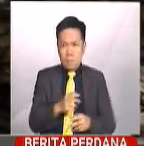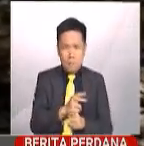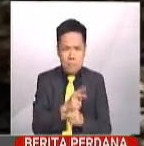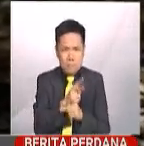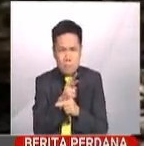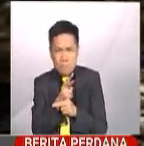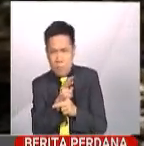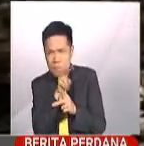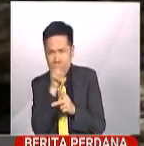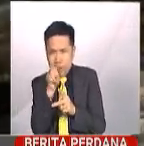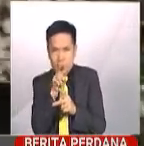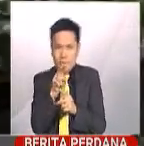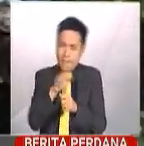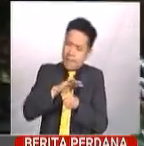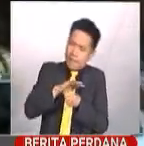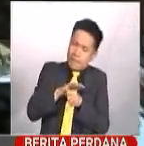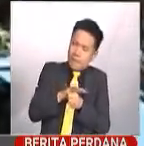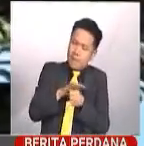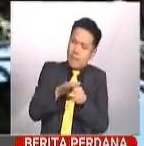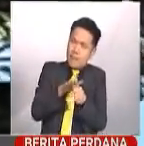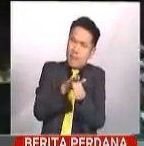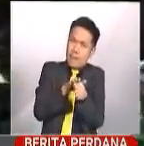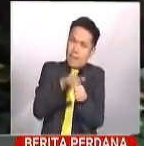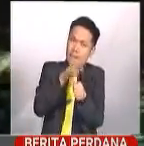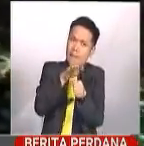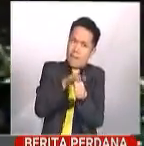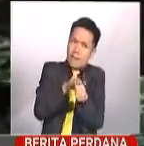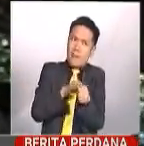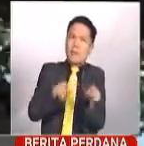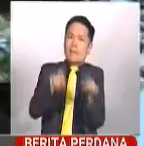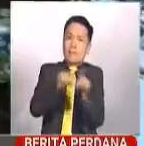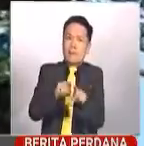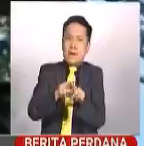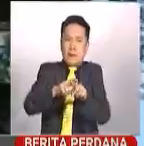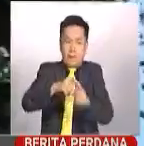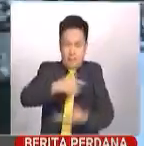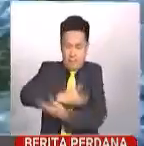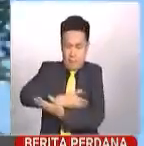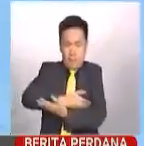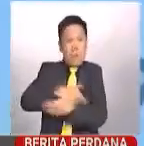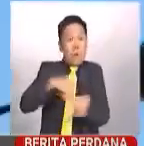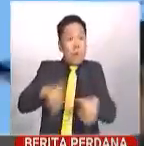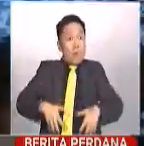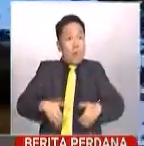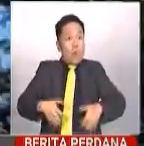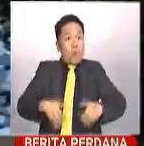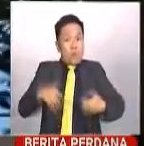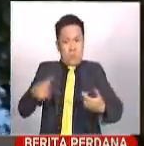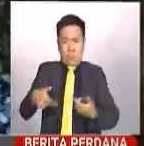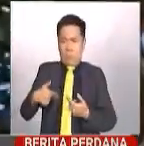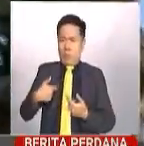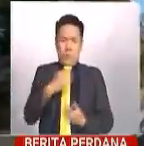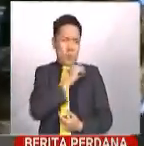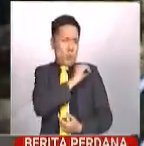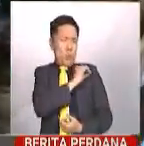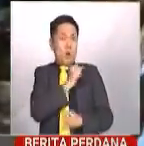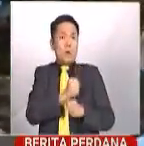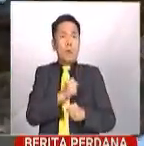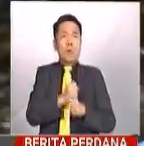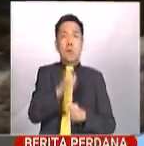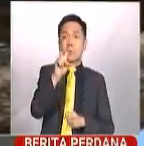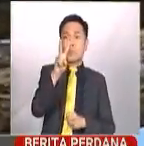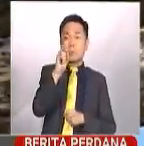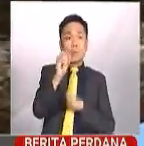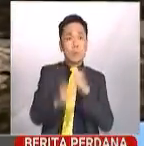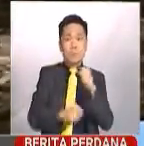dan menguruskan anak singa itu sama seperti anaknya sendiri. Schultz yang sudah 20 tahun berada di Afrika belum